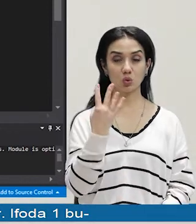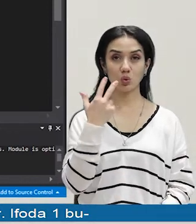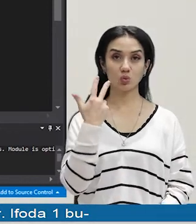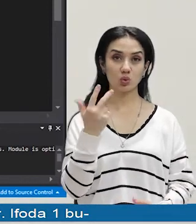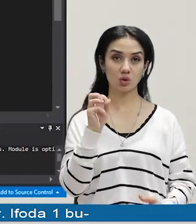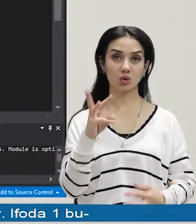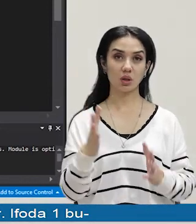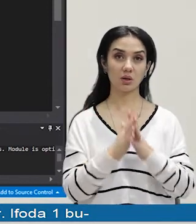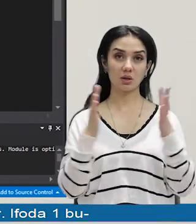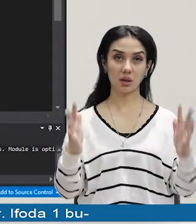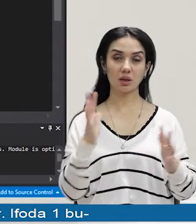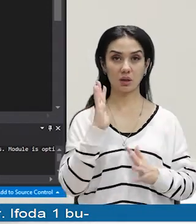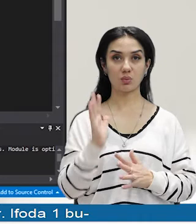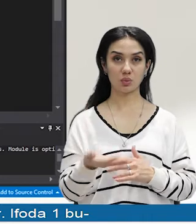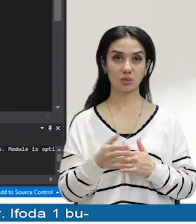bo'lsa,